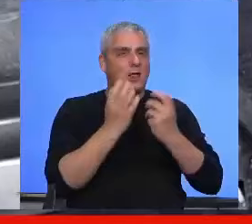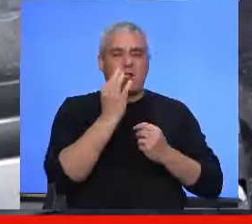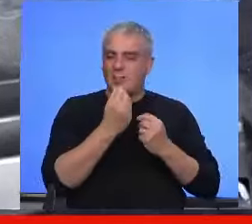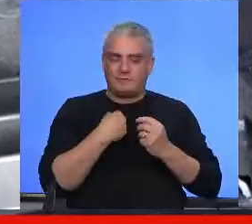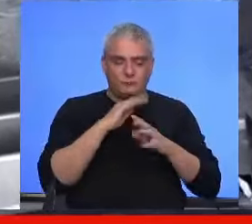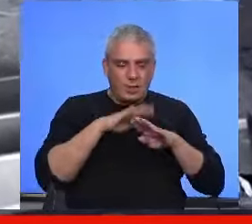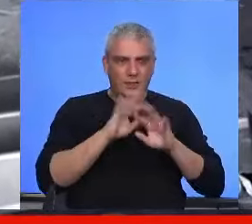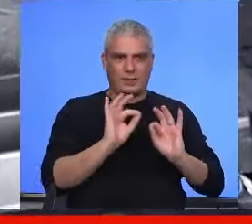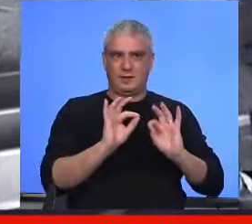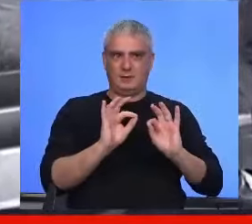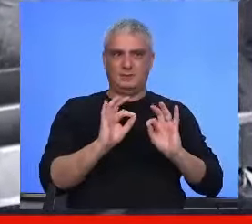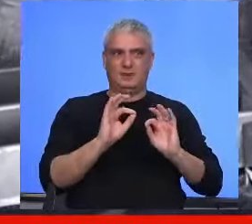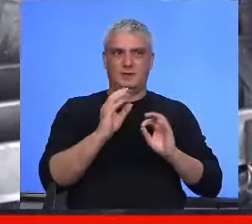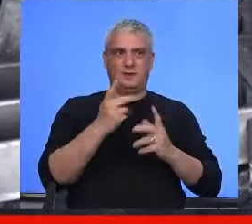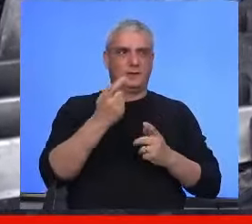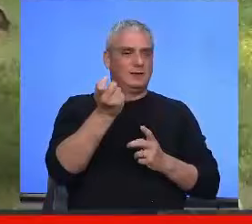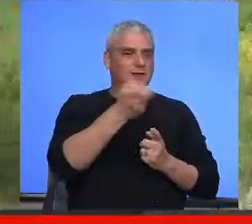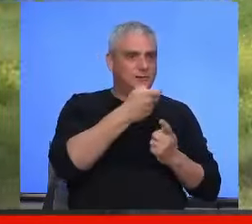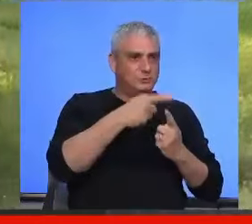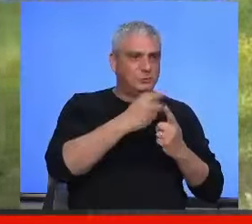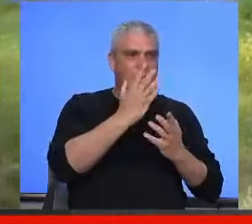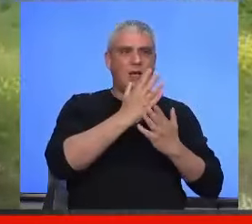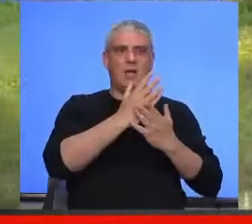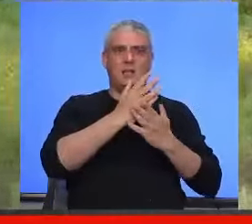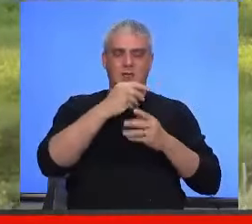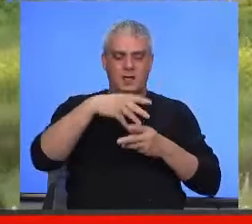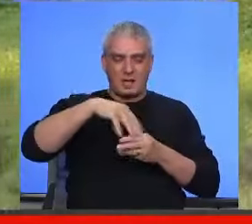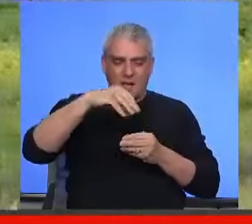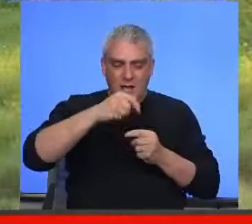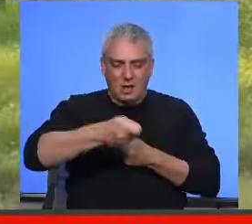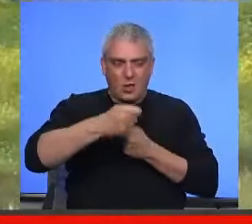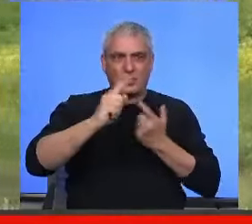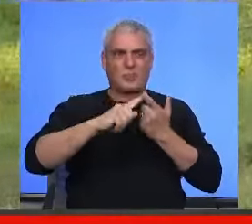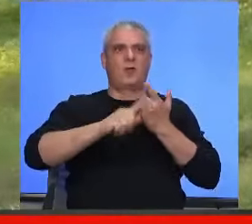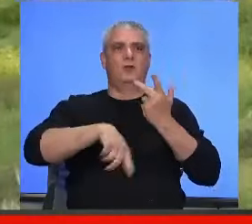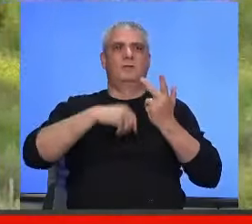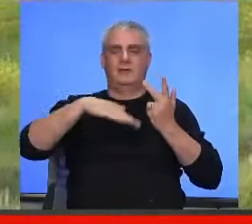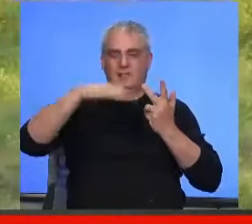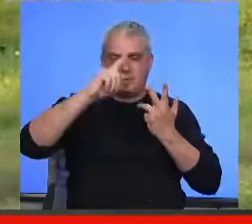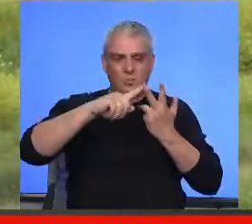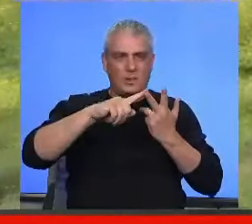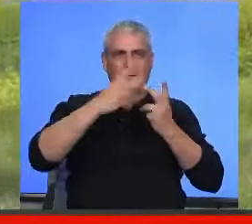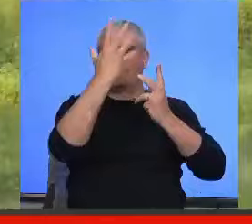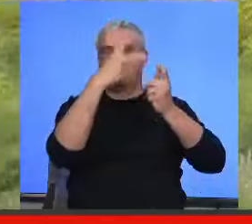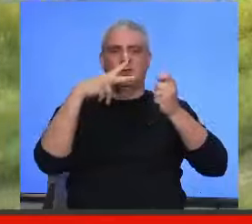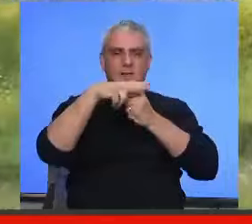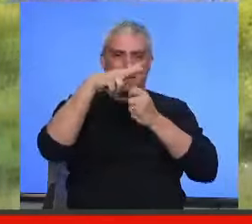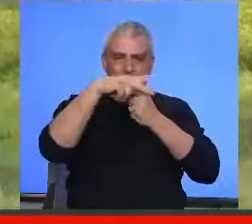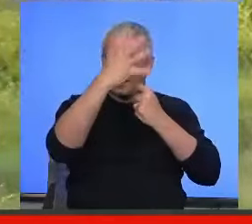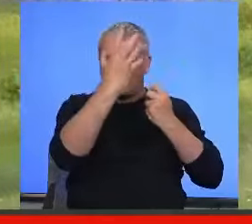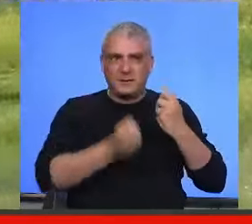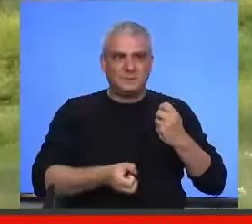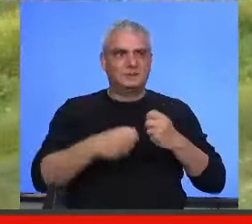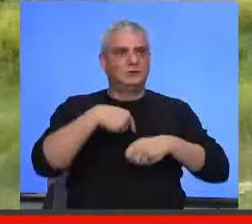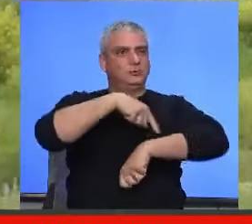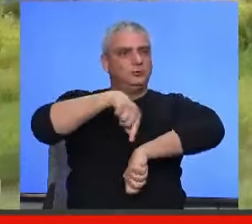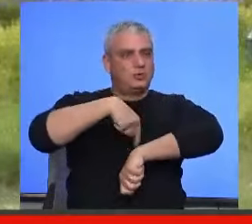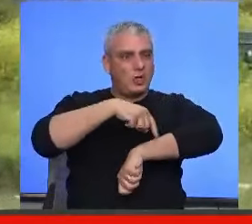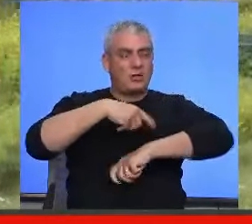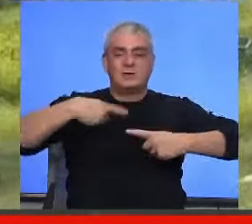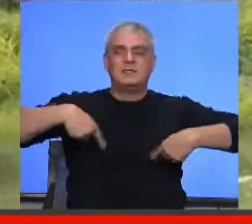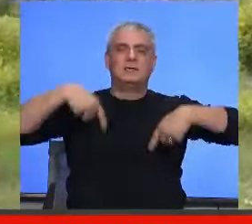בה. מהרמה של הריסוס, עד לרמה של האגרונום, עד לגידולים, עד לבציר, שעות על גבי שעות,